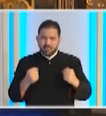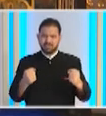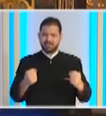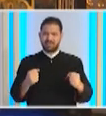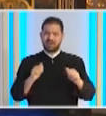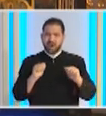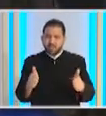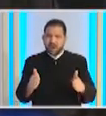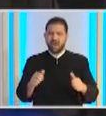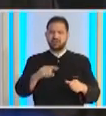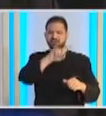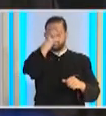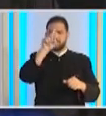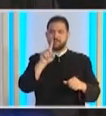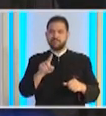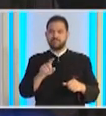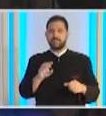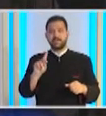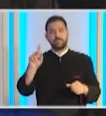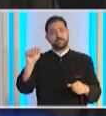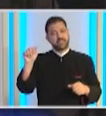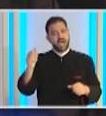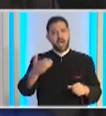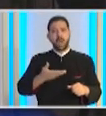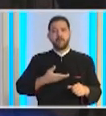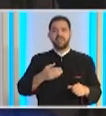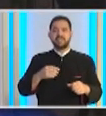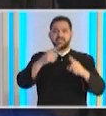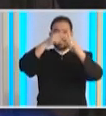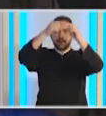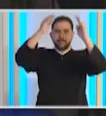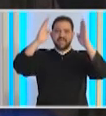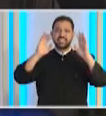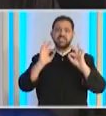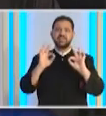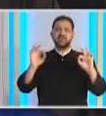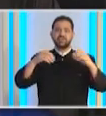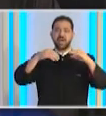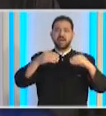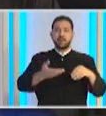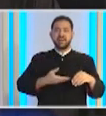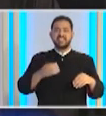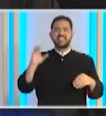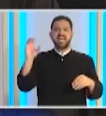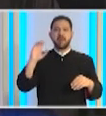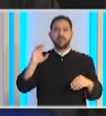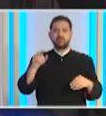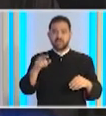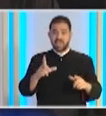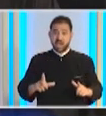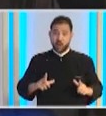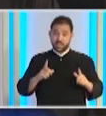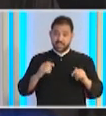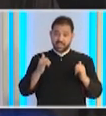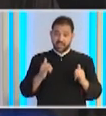noastre? Sigur, părinții bisericii și în special părinții capadocieni au experiat ei